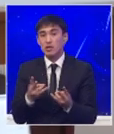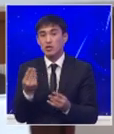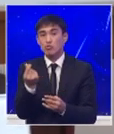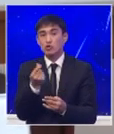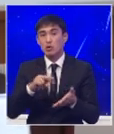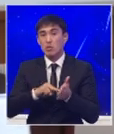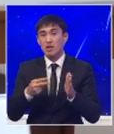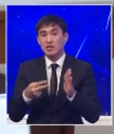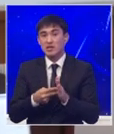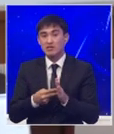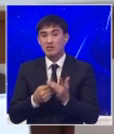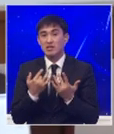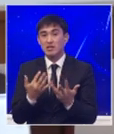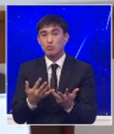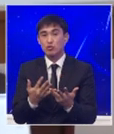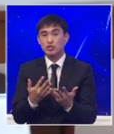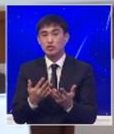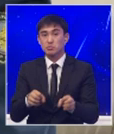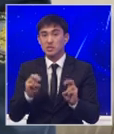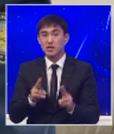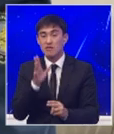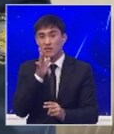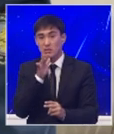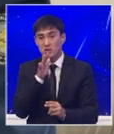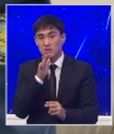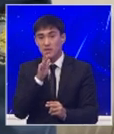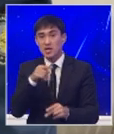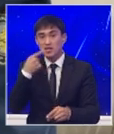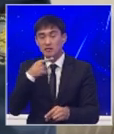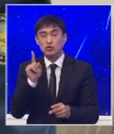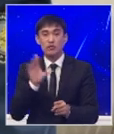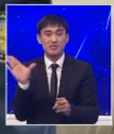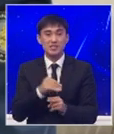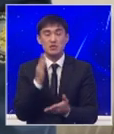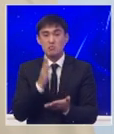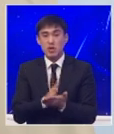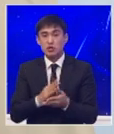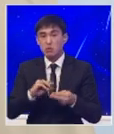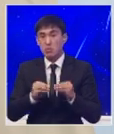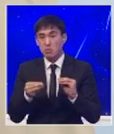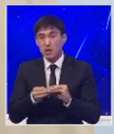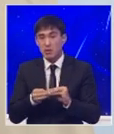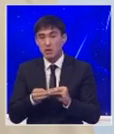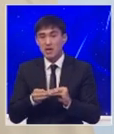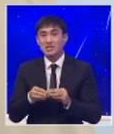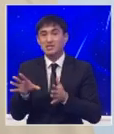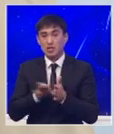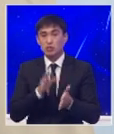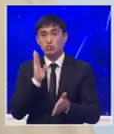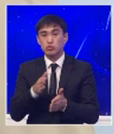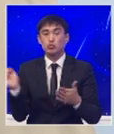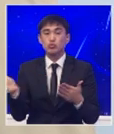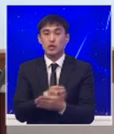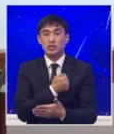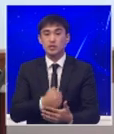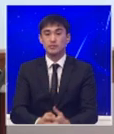бюджетное планирование, требующее определенного времени. И заверили, что все имеющиеся проблемы непременно будут